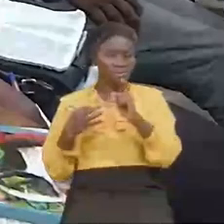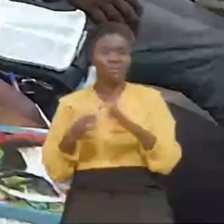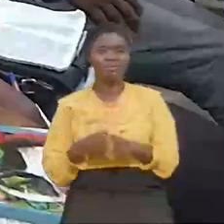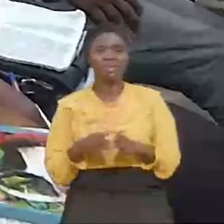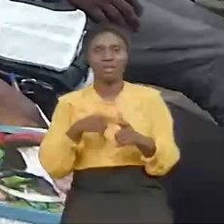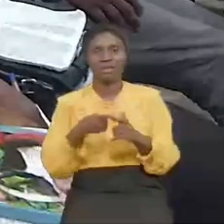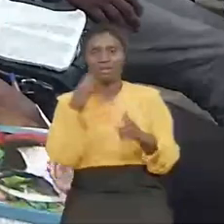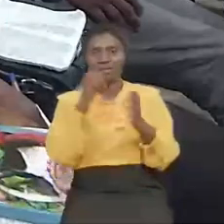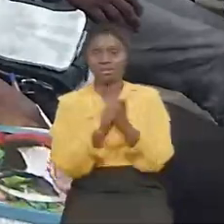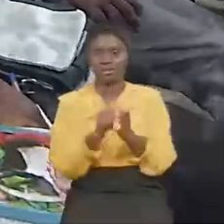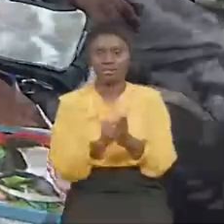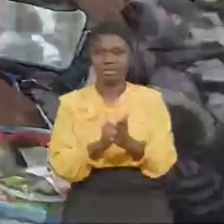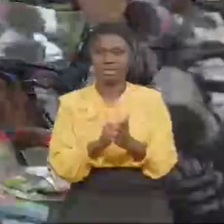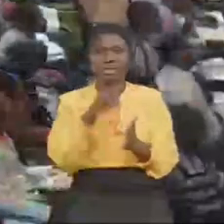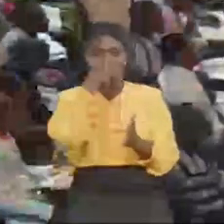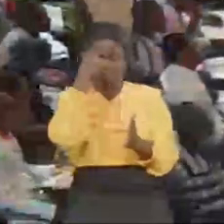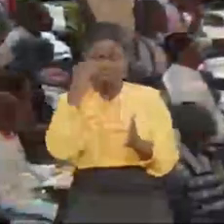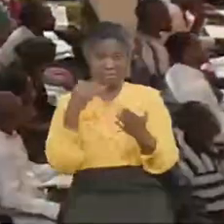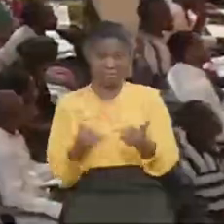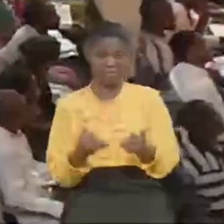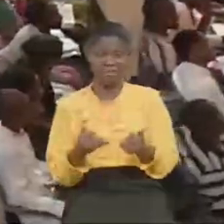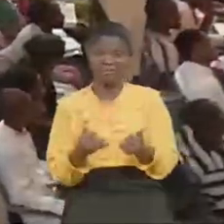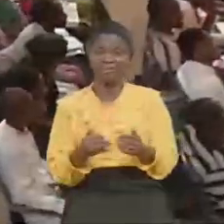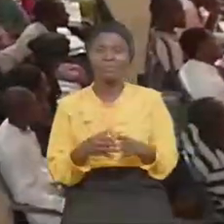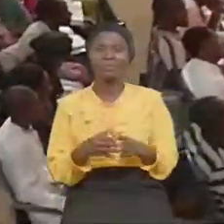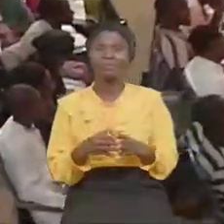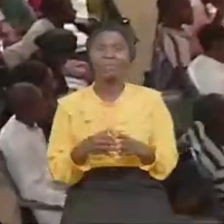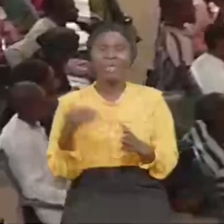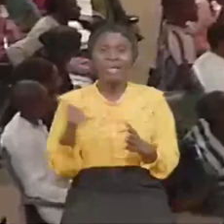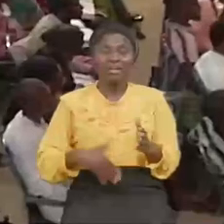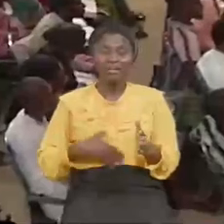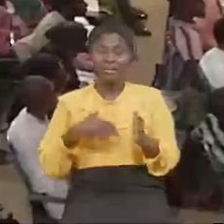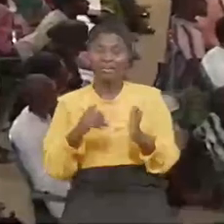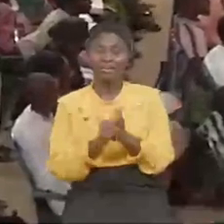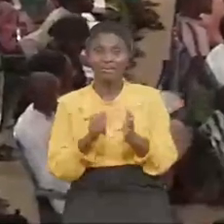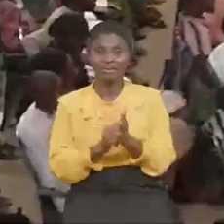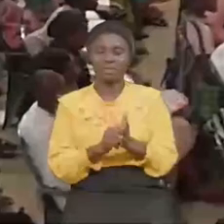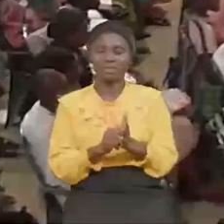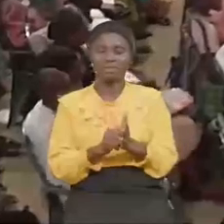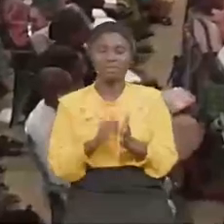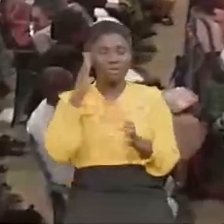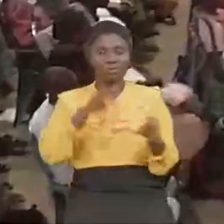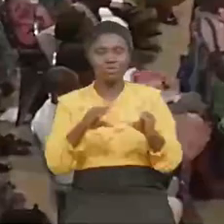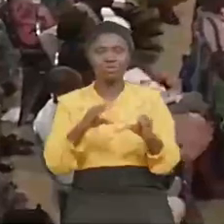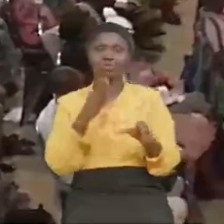maintenant, quiconque veut pratiquer le mal doit défendre le mal. C'est ce que je vais faire. Tout ce que tu veux faire, tu peux le